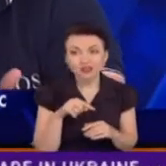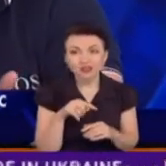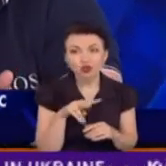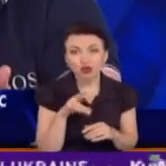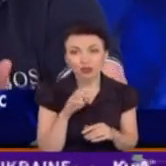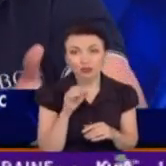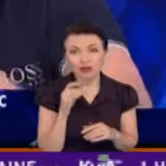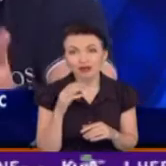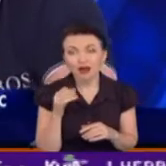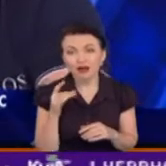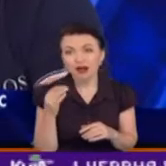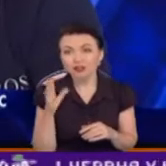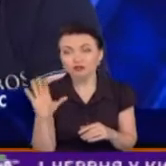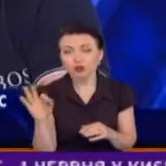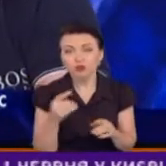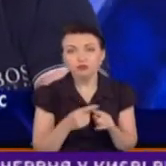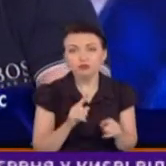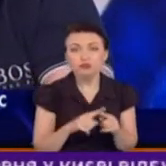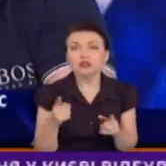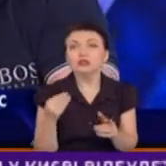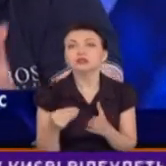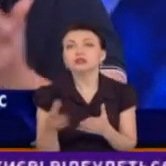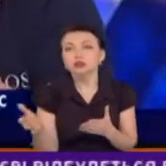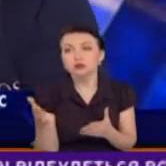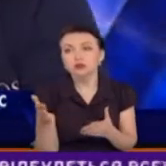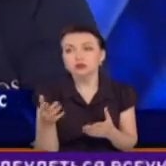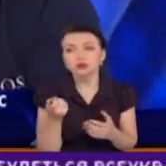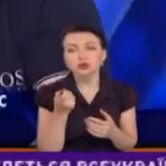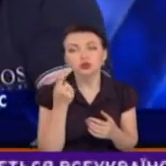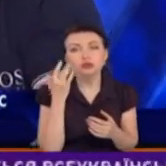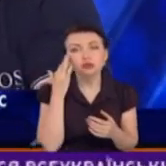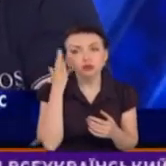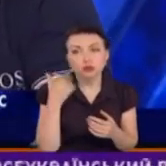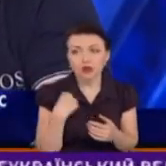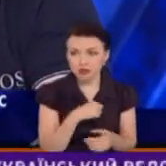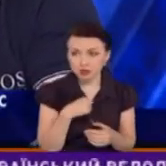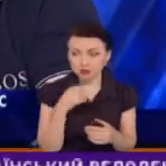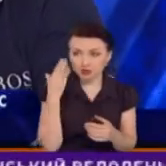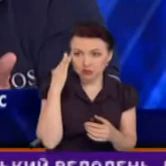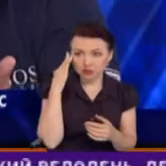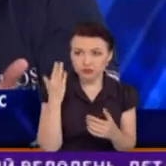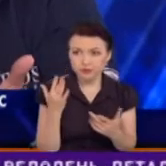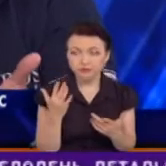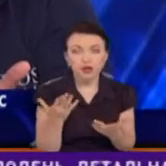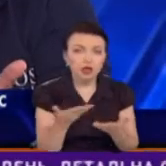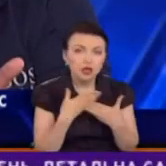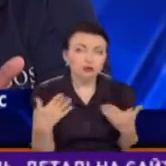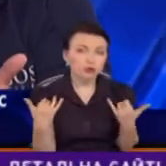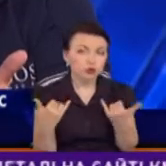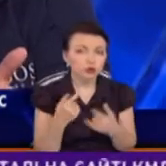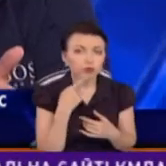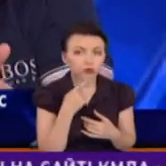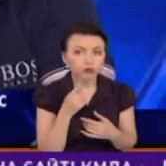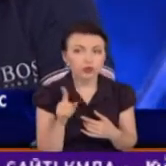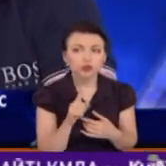скоро довідуються, що там, які там цінності, то вони трошки замисляться. Я сам замислився, розумієте? І ми сьогодні просто говоримо,